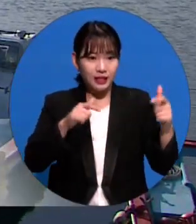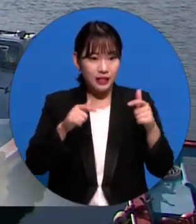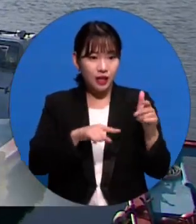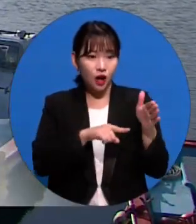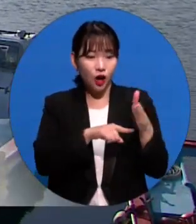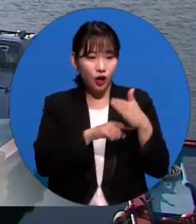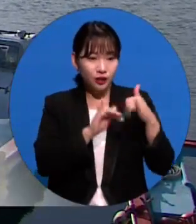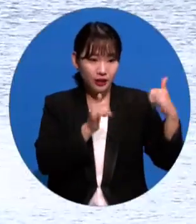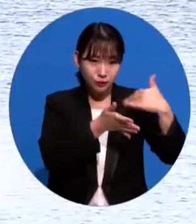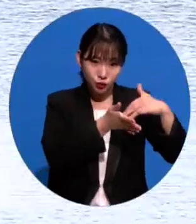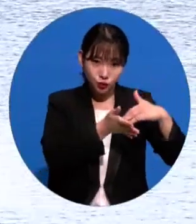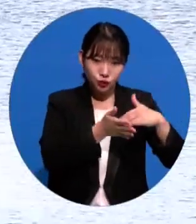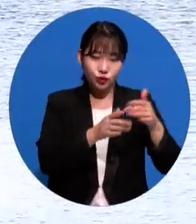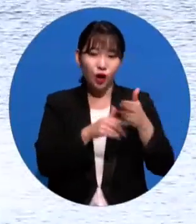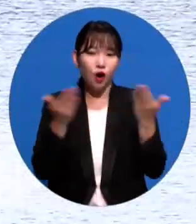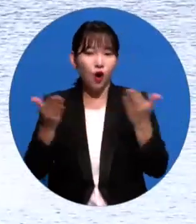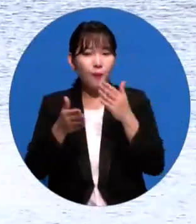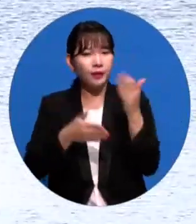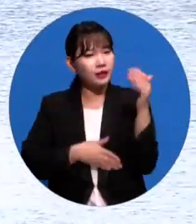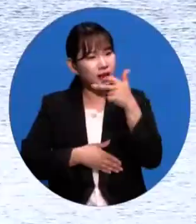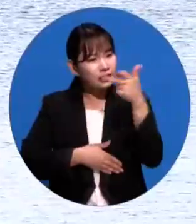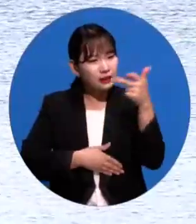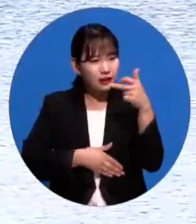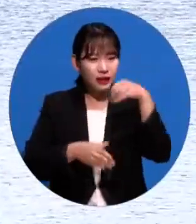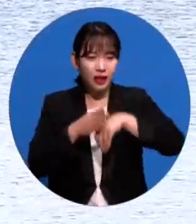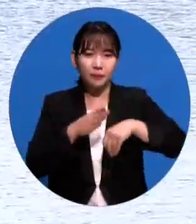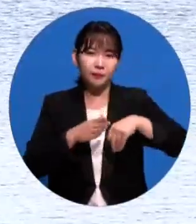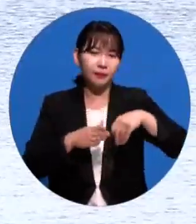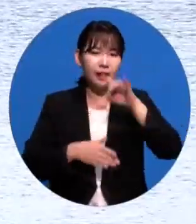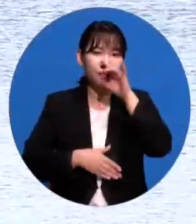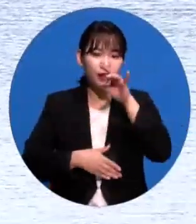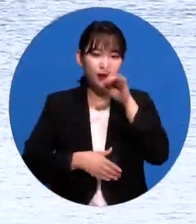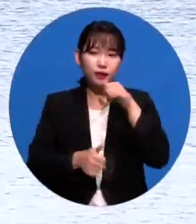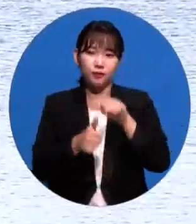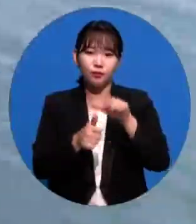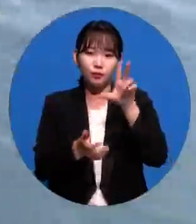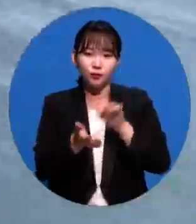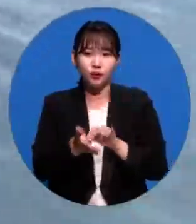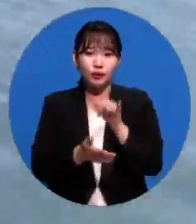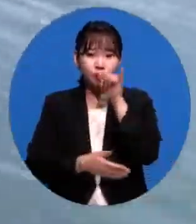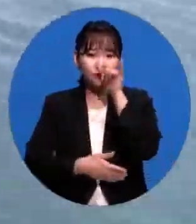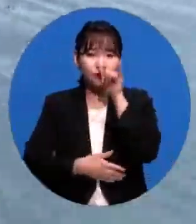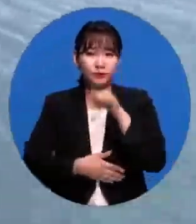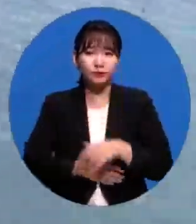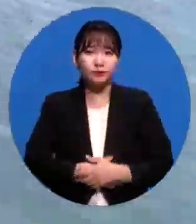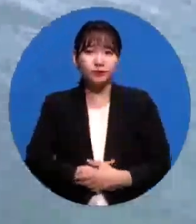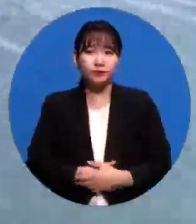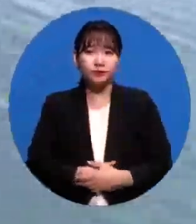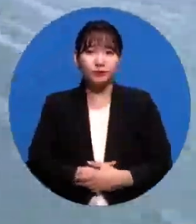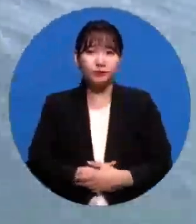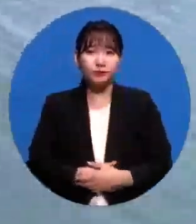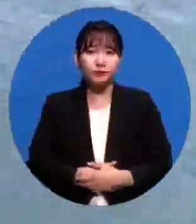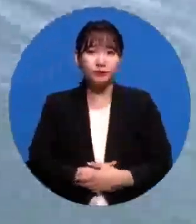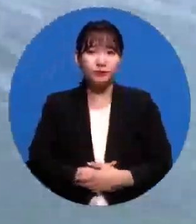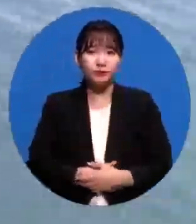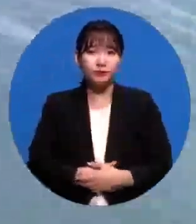어업 규모 등이 반영되지 않는다는 지적도 받고 있습니다 지금까지 국정감사 이모저모였습니다